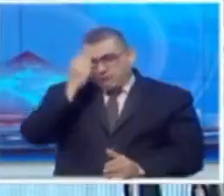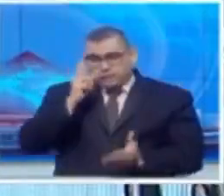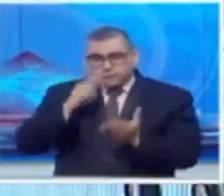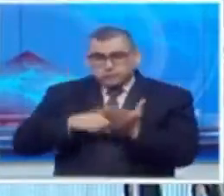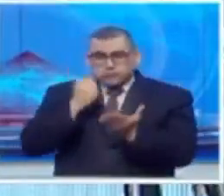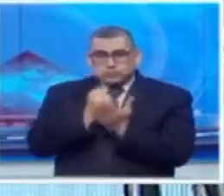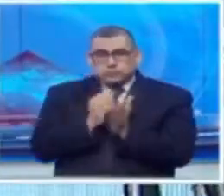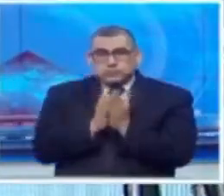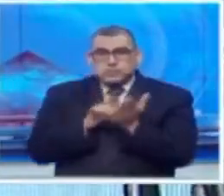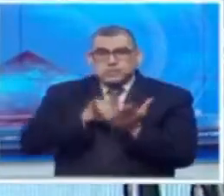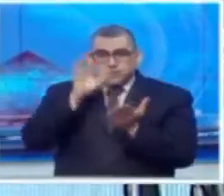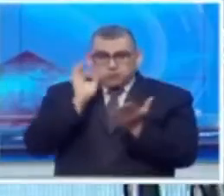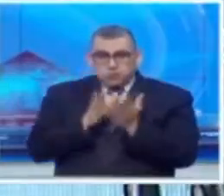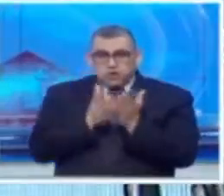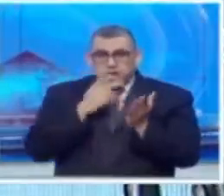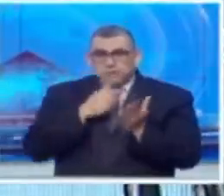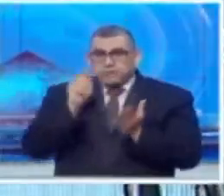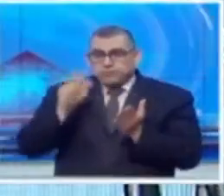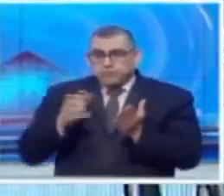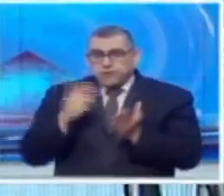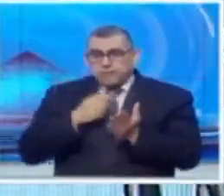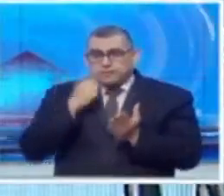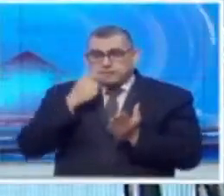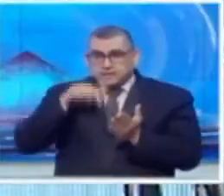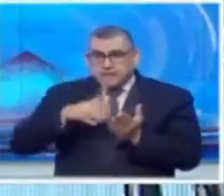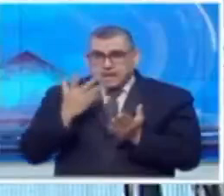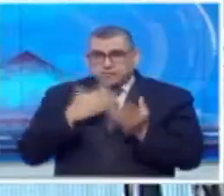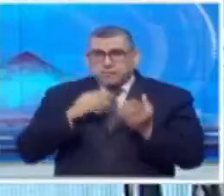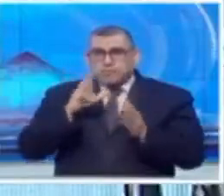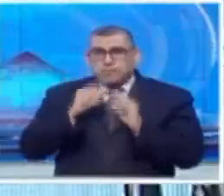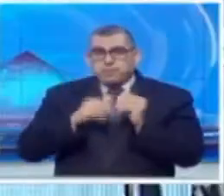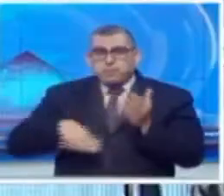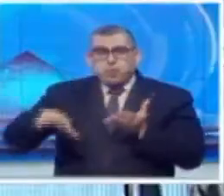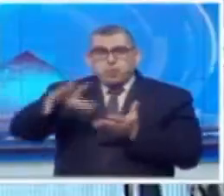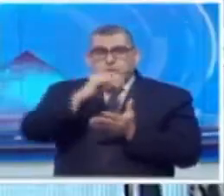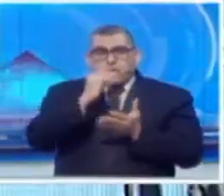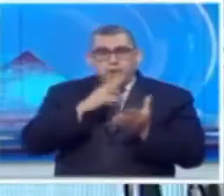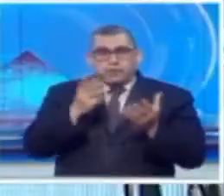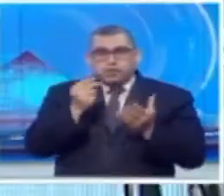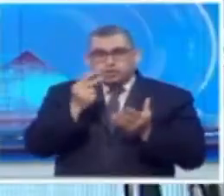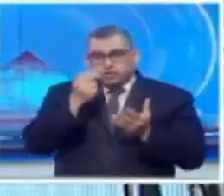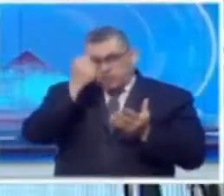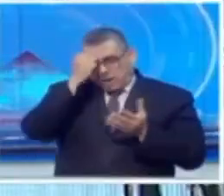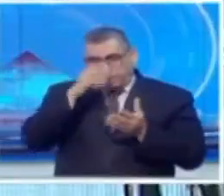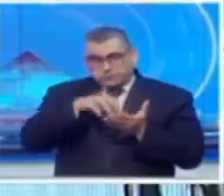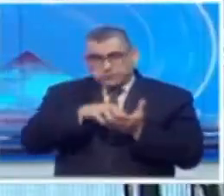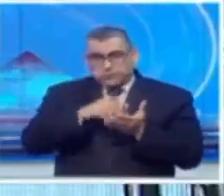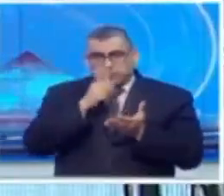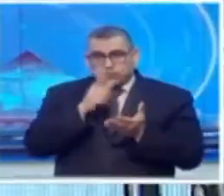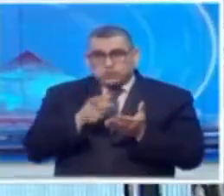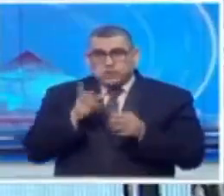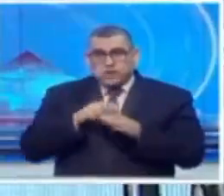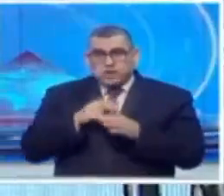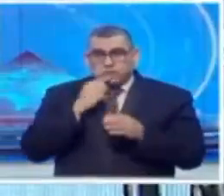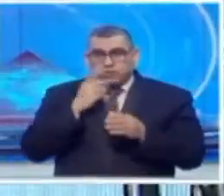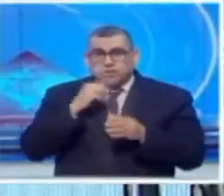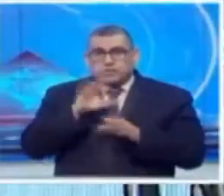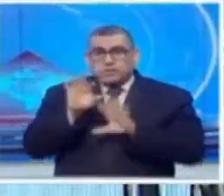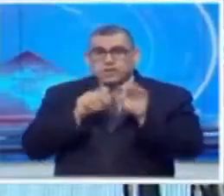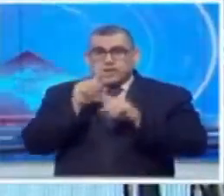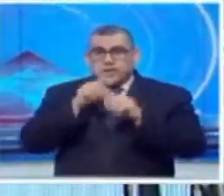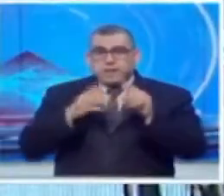حاج، سيتم تنفيذها هذا العام لحجاج جمهورية مصر العربية بواقع نسبة